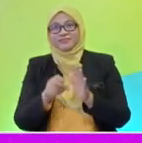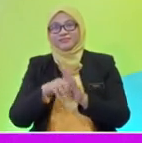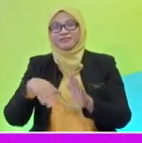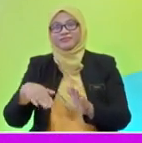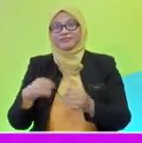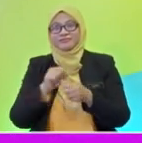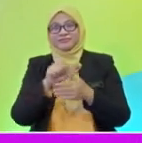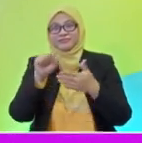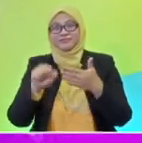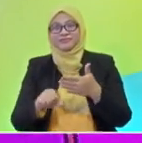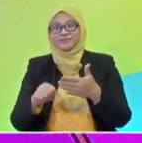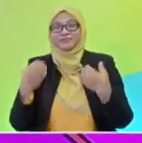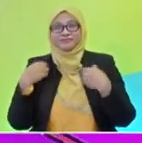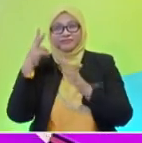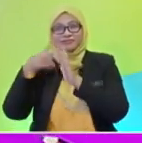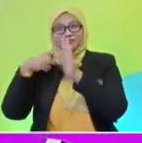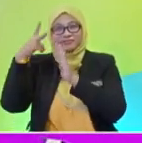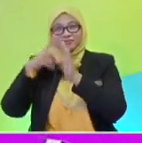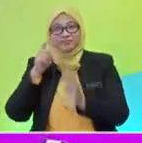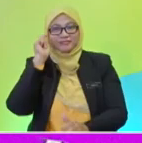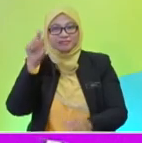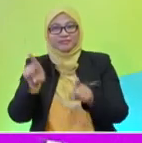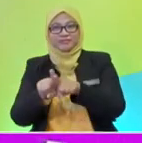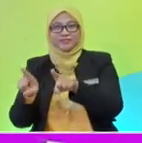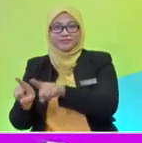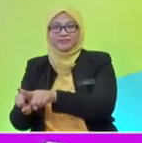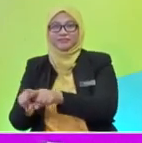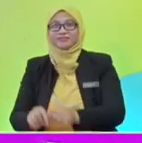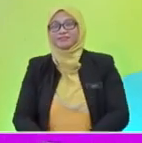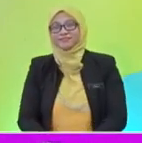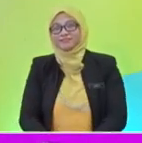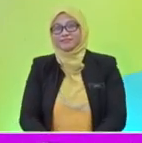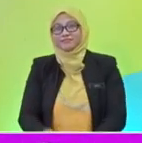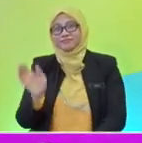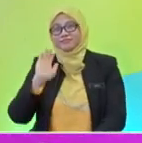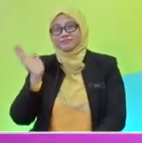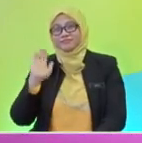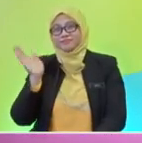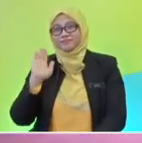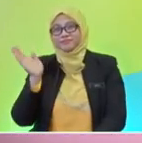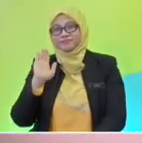sedikit, cikgu. Jom kita saksikan. Nak tonton sama-sama. Jom kita saksikan sama-sama. Kita jumpa lagi. Bye semua.